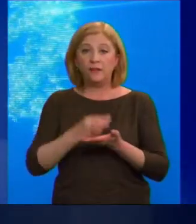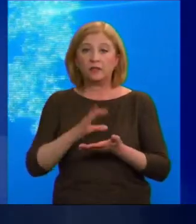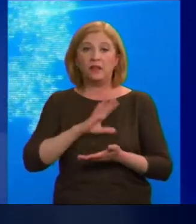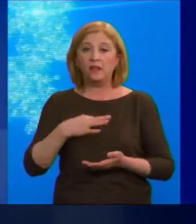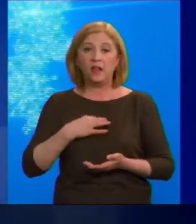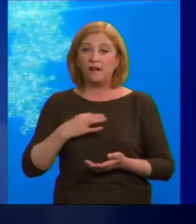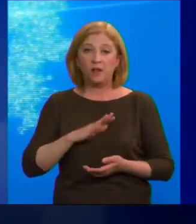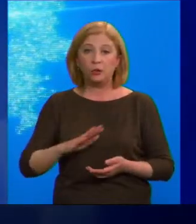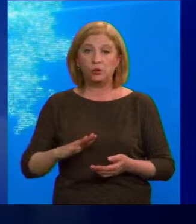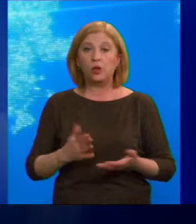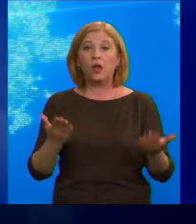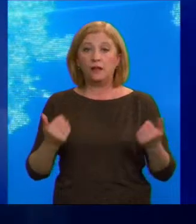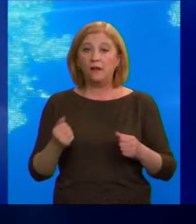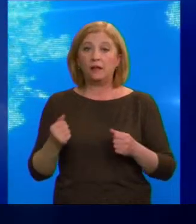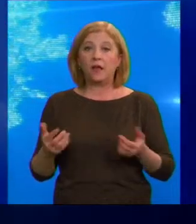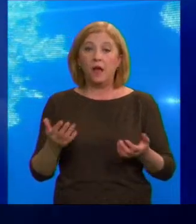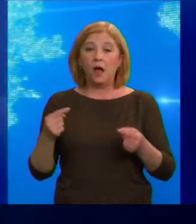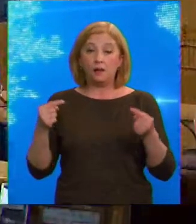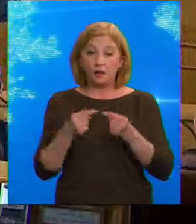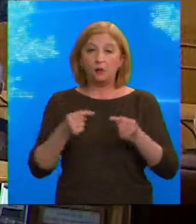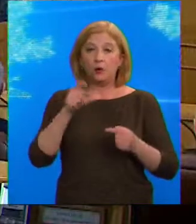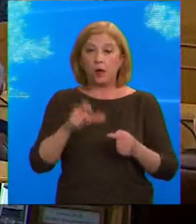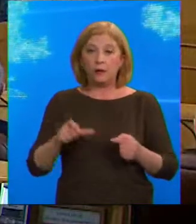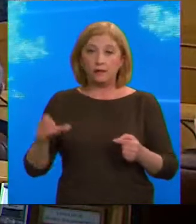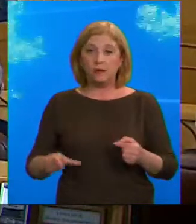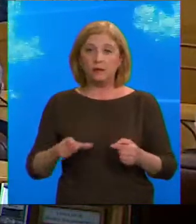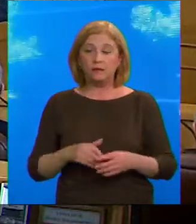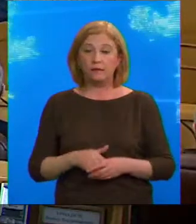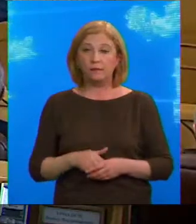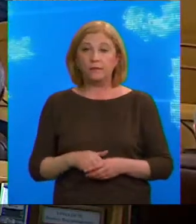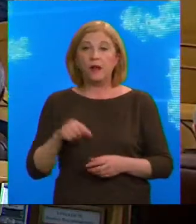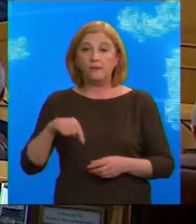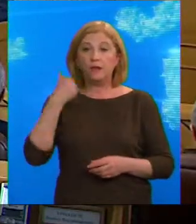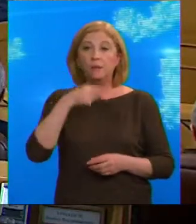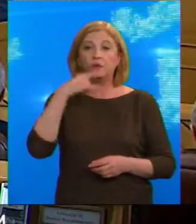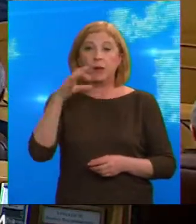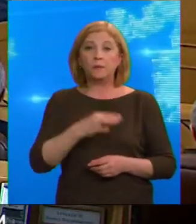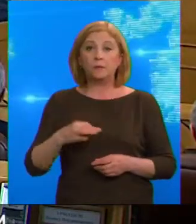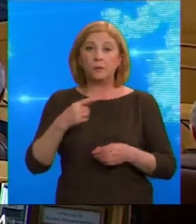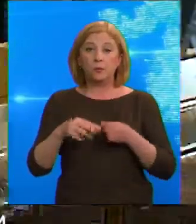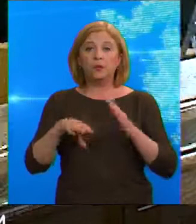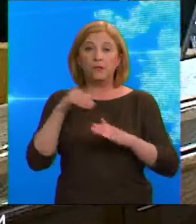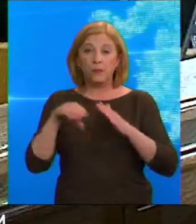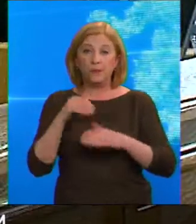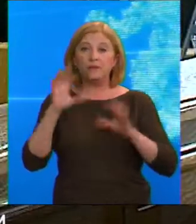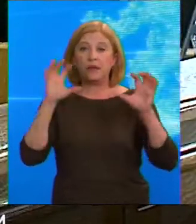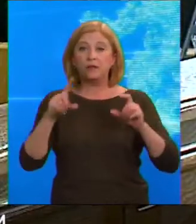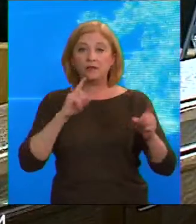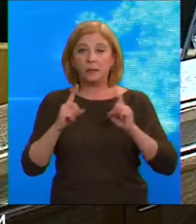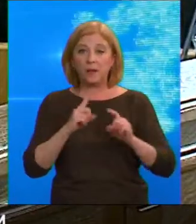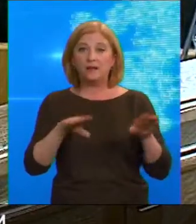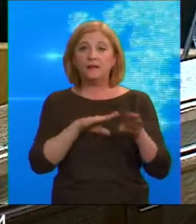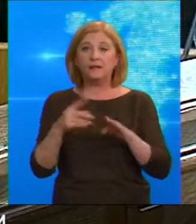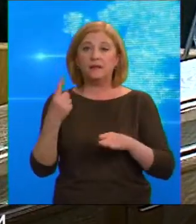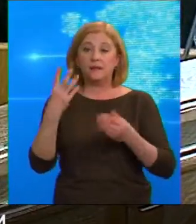неравнодушны. Давайте определим достойных кандидатов. В этом году в Челябинской области пройдут выборы в законодательное собрание. Единый день